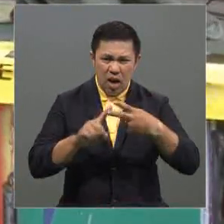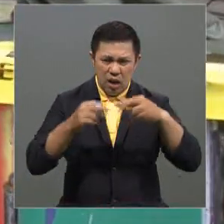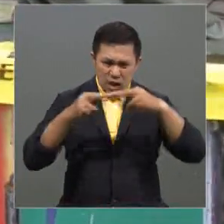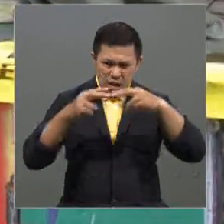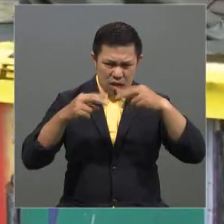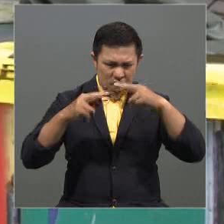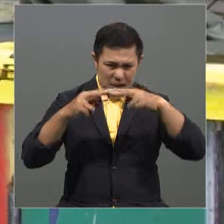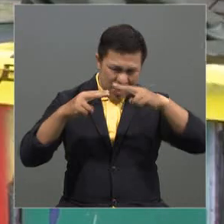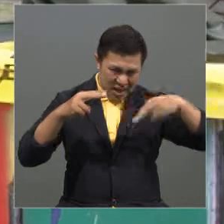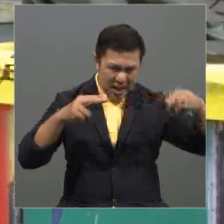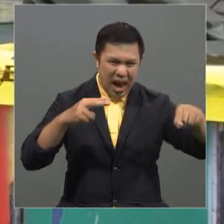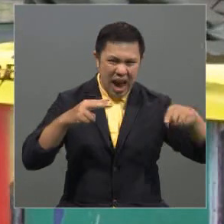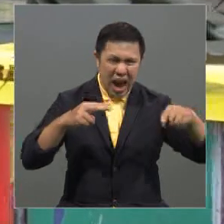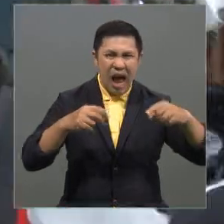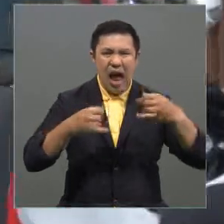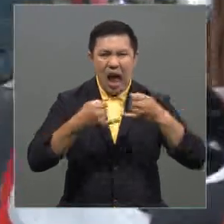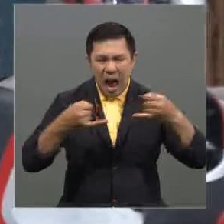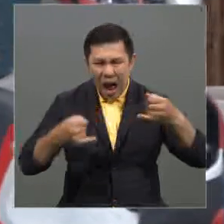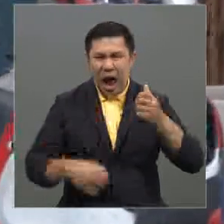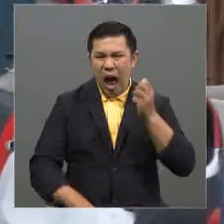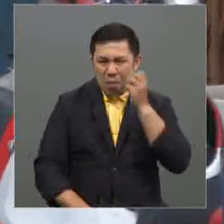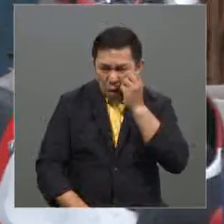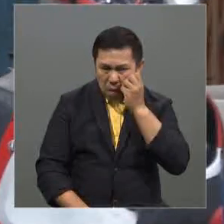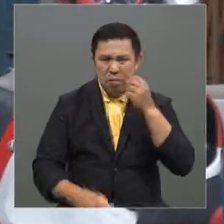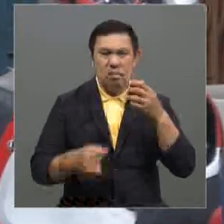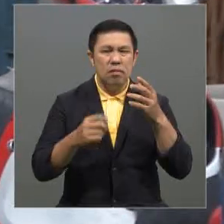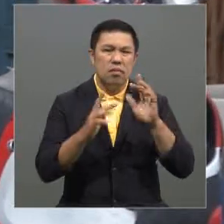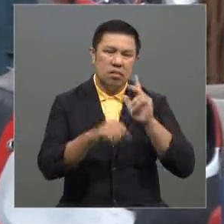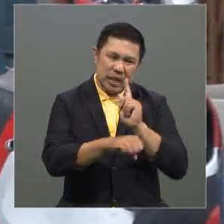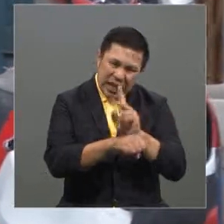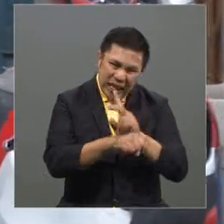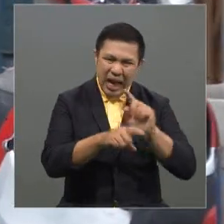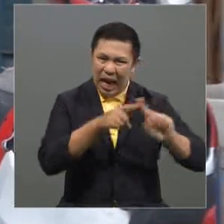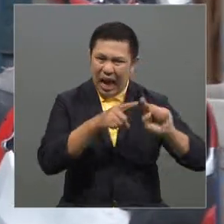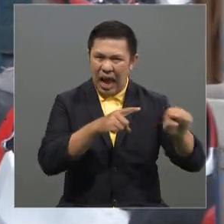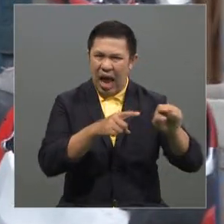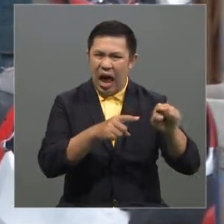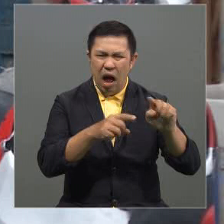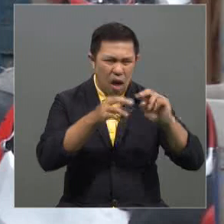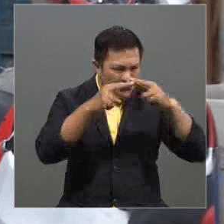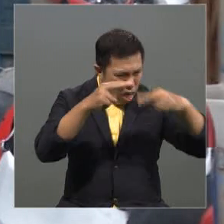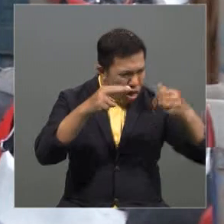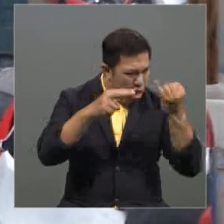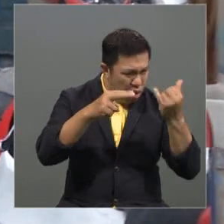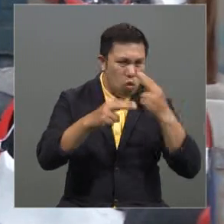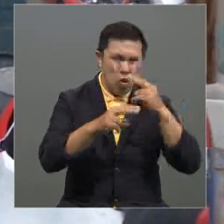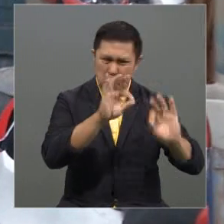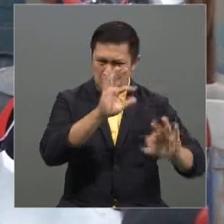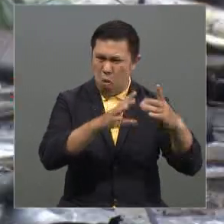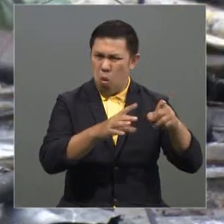ายสื่อสารในชุมชนแต่ละพื้นที่ว่ามีลักษณะอย่างไรเพื่อป้องกันไม่ให้เป็นจุดเสี่ยงในการเกิดเหตุเพลิงไหม้